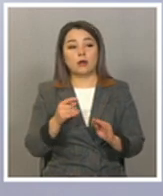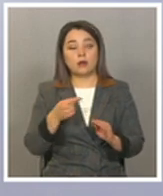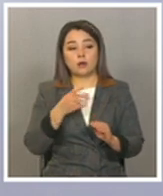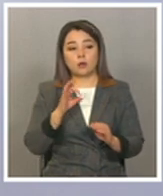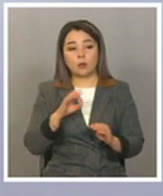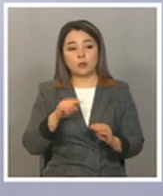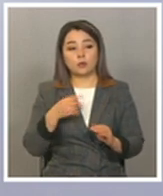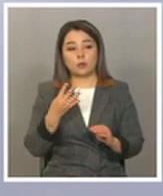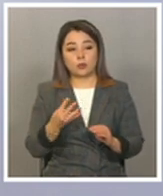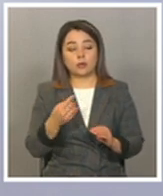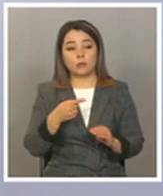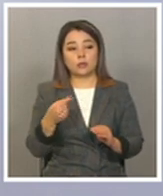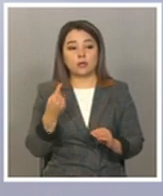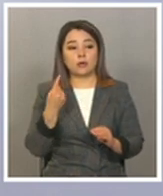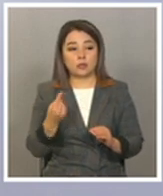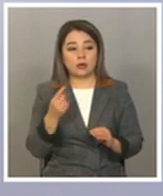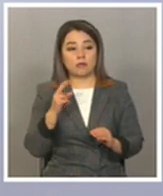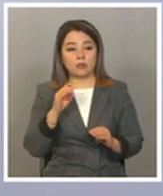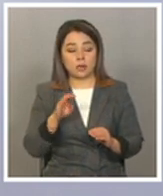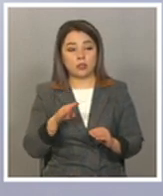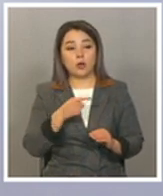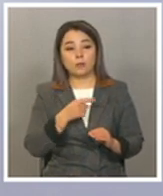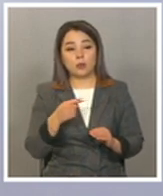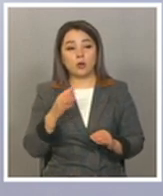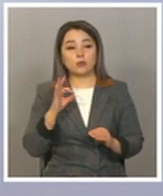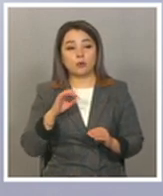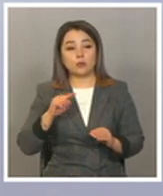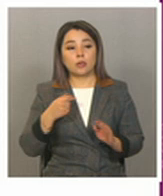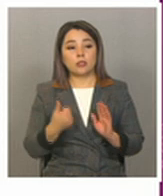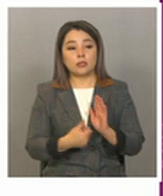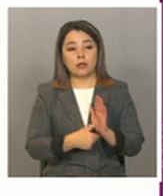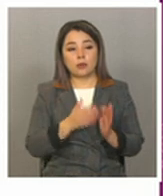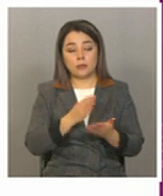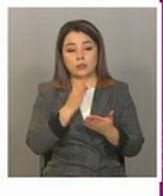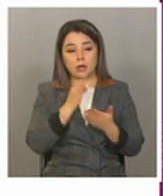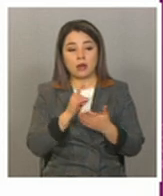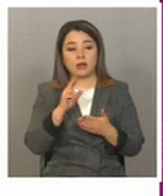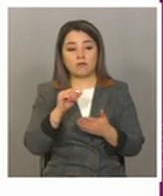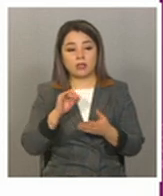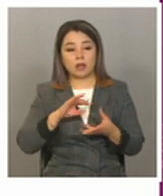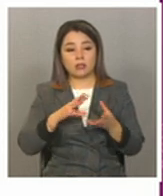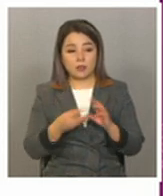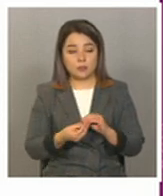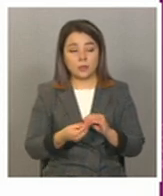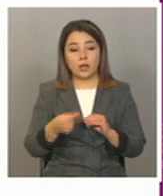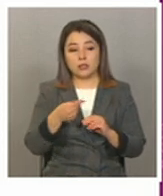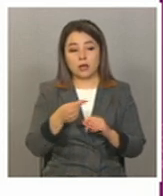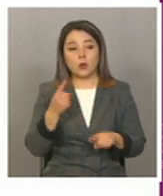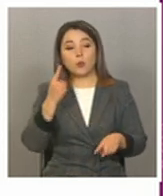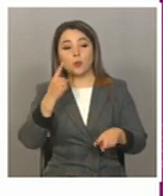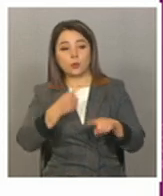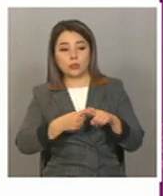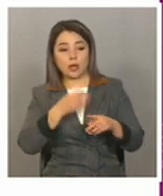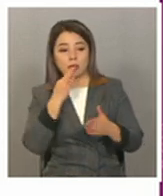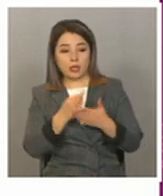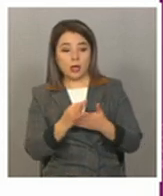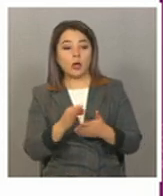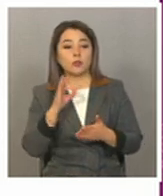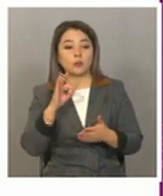квадраты, одан минус 0,6 шығады квадраттайтын болсақ. Теріс санның квадраты 10 сан,